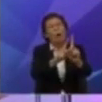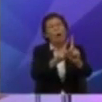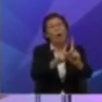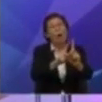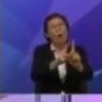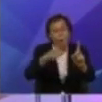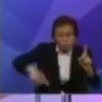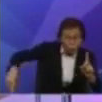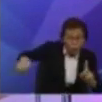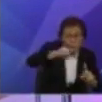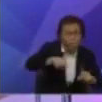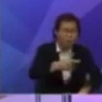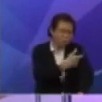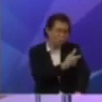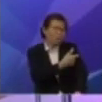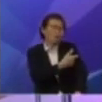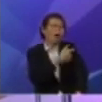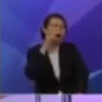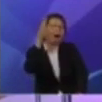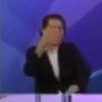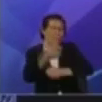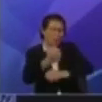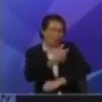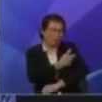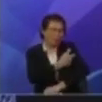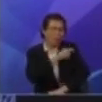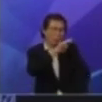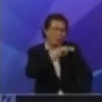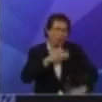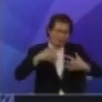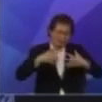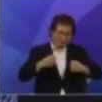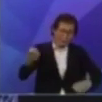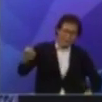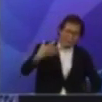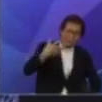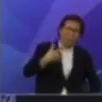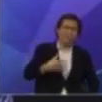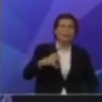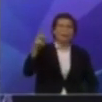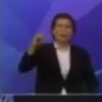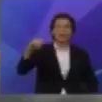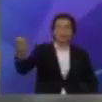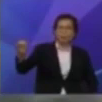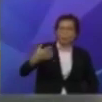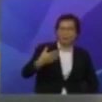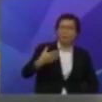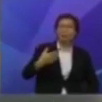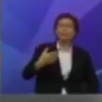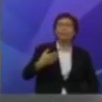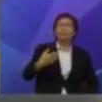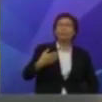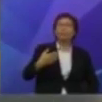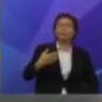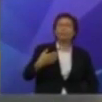dengan vaksin akan dapat vaksin. Saya diberitahu oleh Menteri Kesihatan dan Saudara KJ, Menteri Mosti,